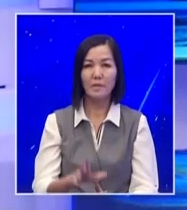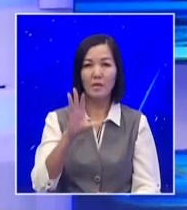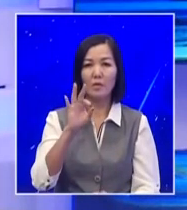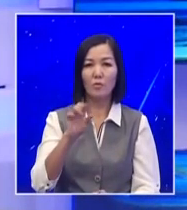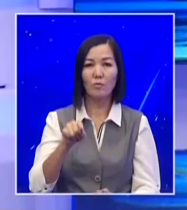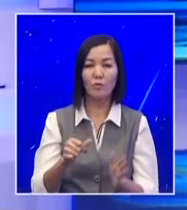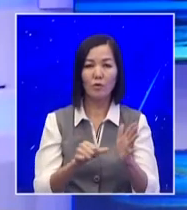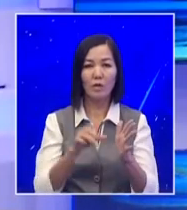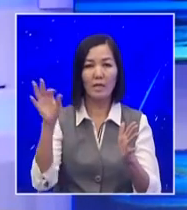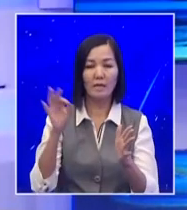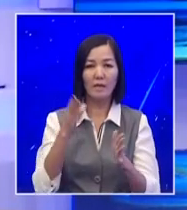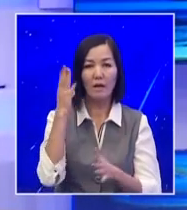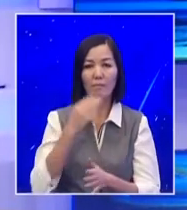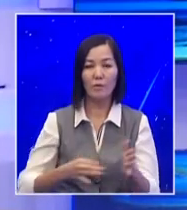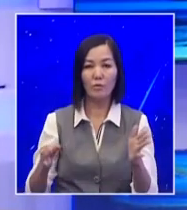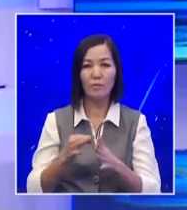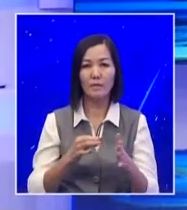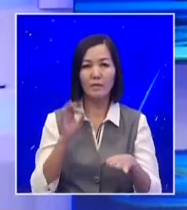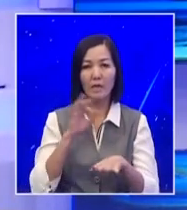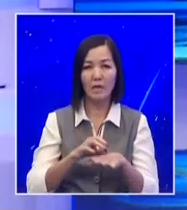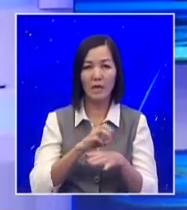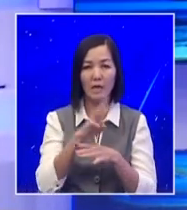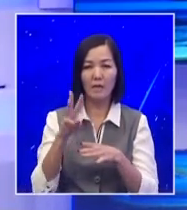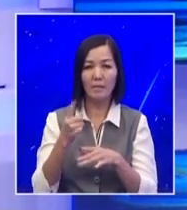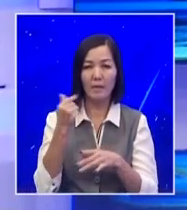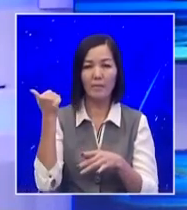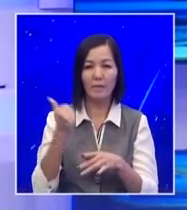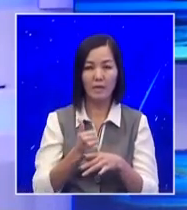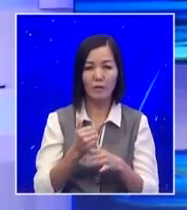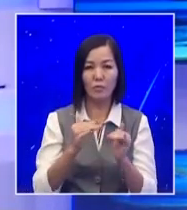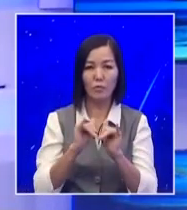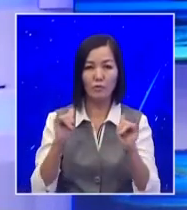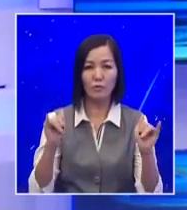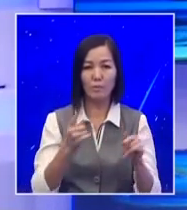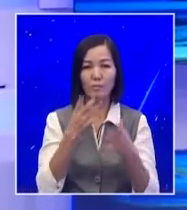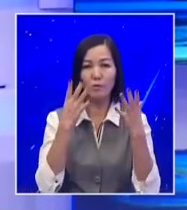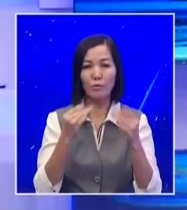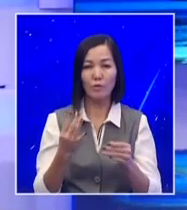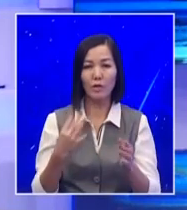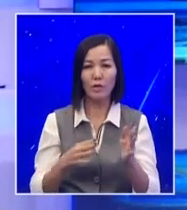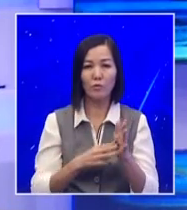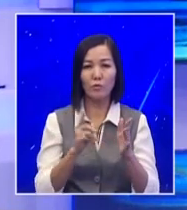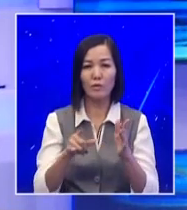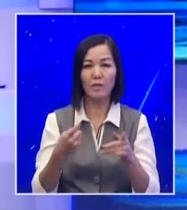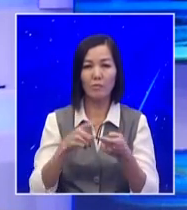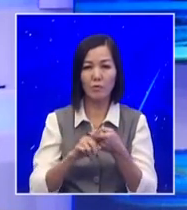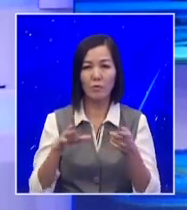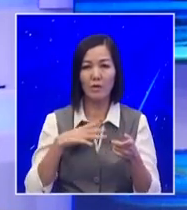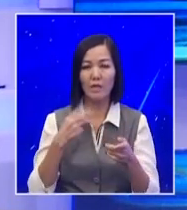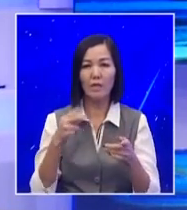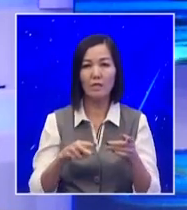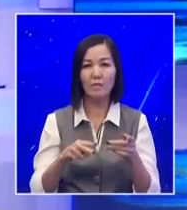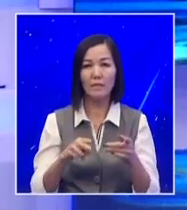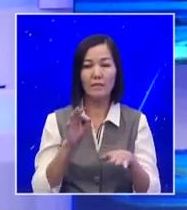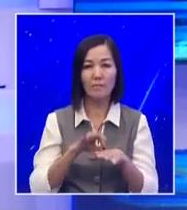Нөлде 6% бұл Алматы облысында коронавирус инфекциясының апталық өсімі. Өңірімізде бір тәулікте 49 адам індет құрығына ілікті. Оның